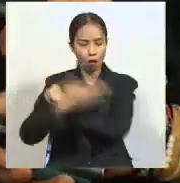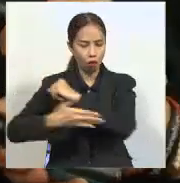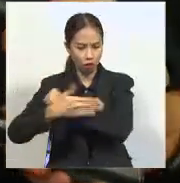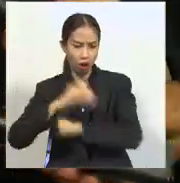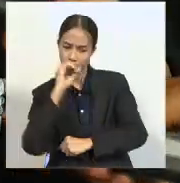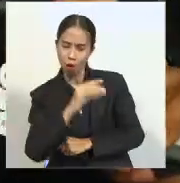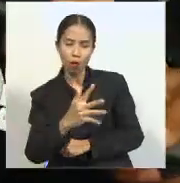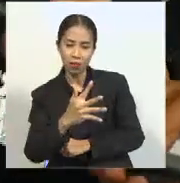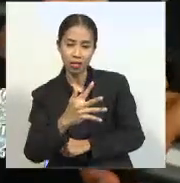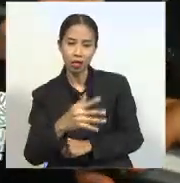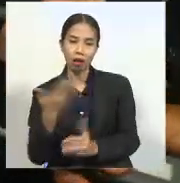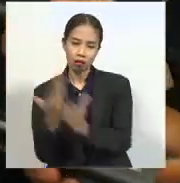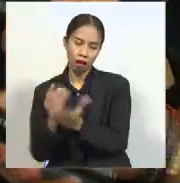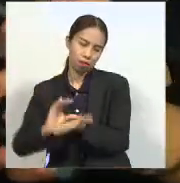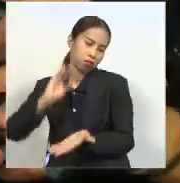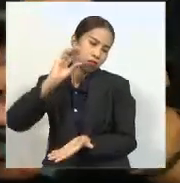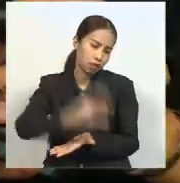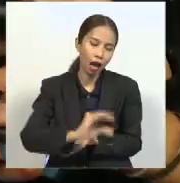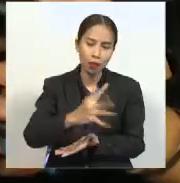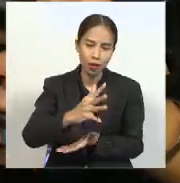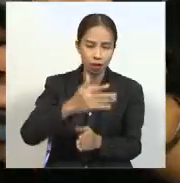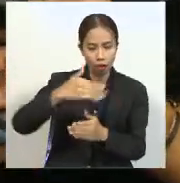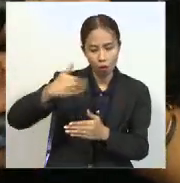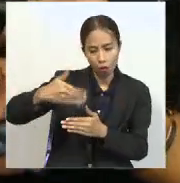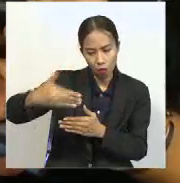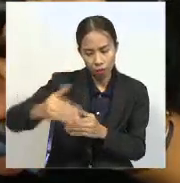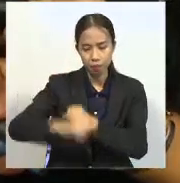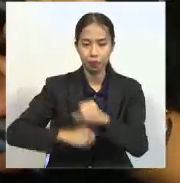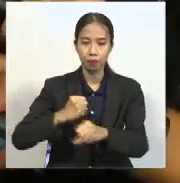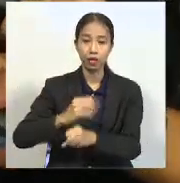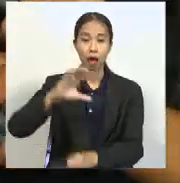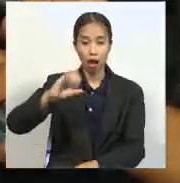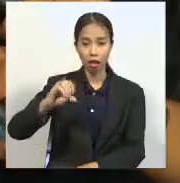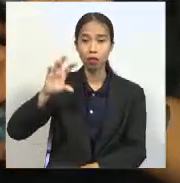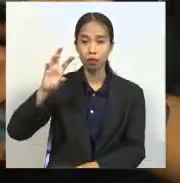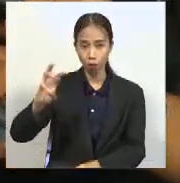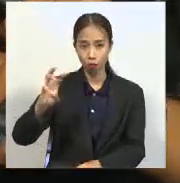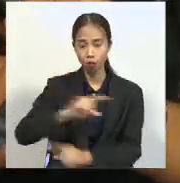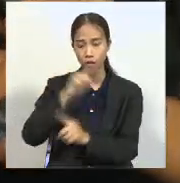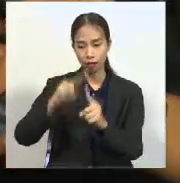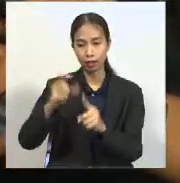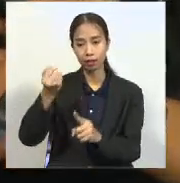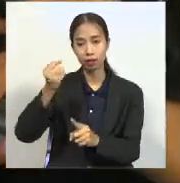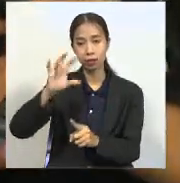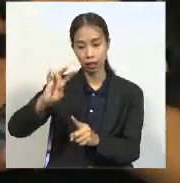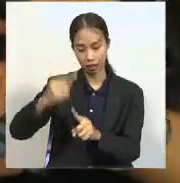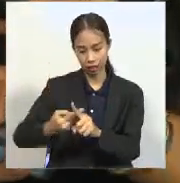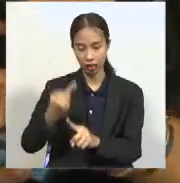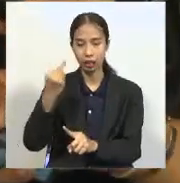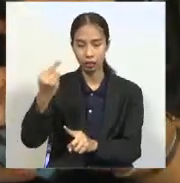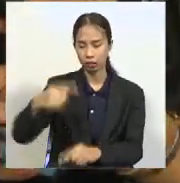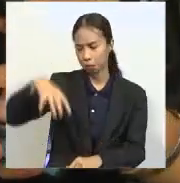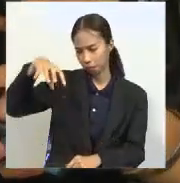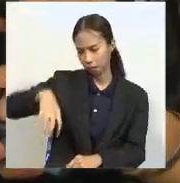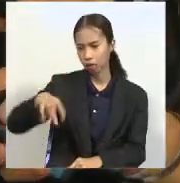เวรคืนหรือย้ายจนถึงปี2556วันที่17มกราคมการรถไฟแห่งประเทศ